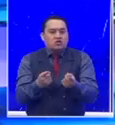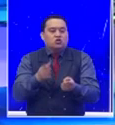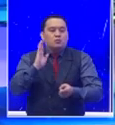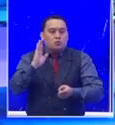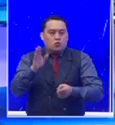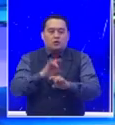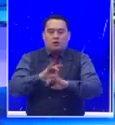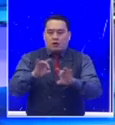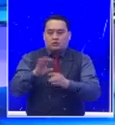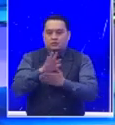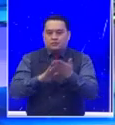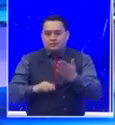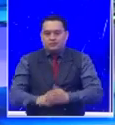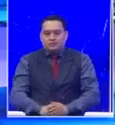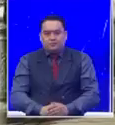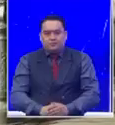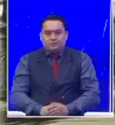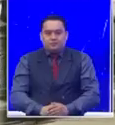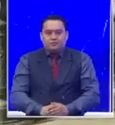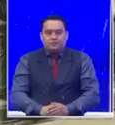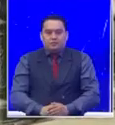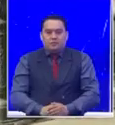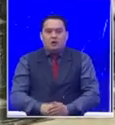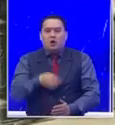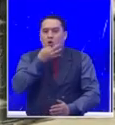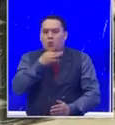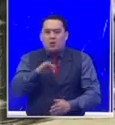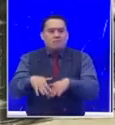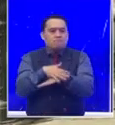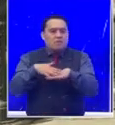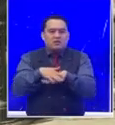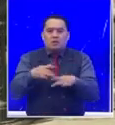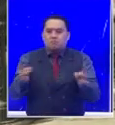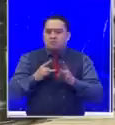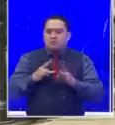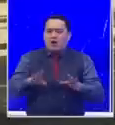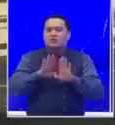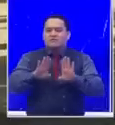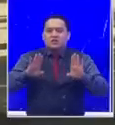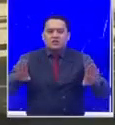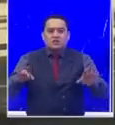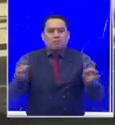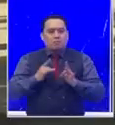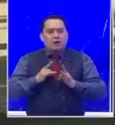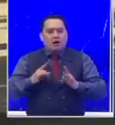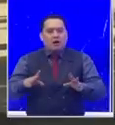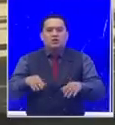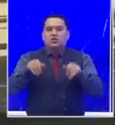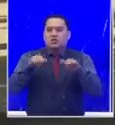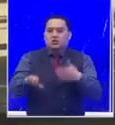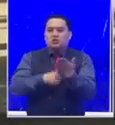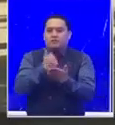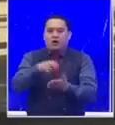стране, расскажет Азат Жумаханов. Любые массовые мероприятия, будь это выставка или концерты, по решению